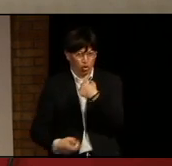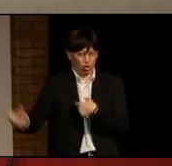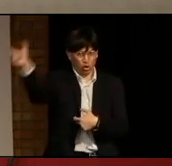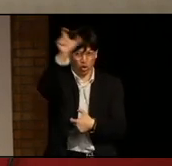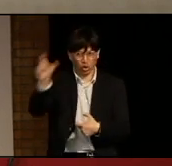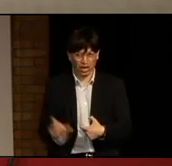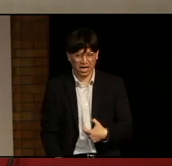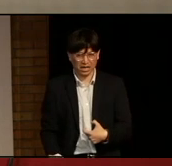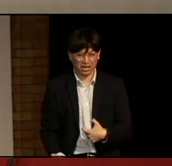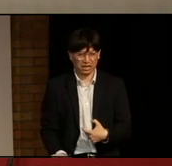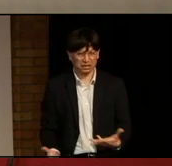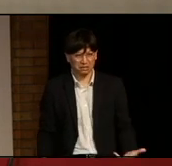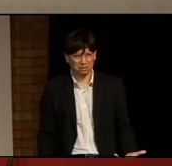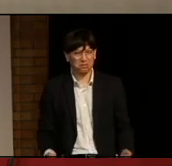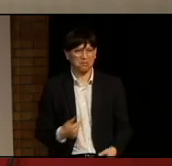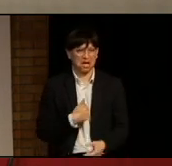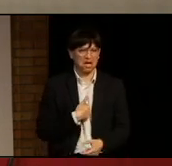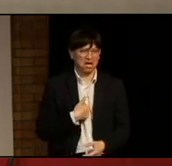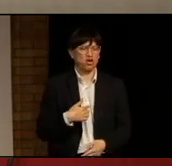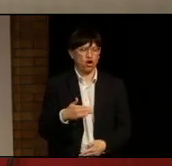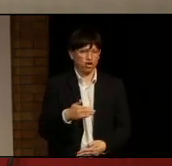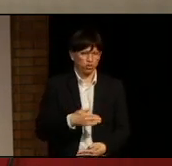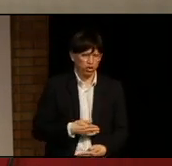più capace di utilizzare questi